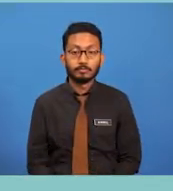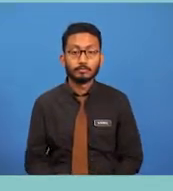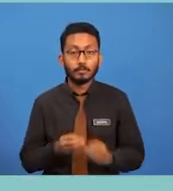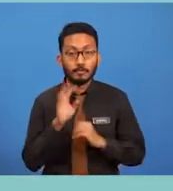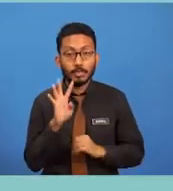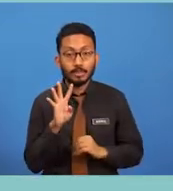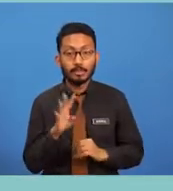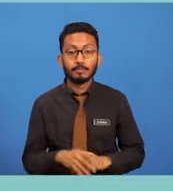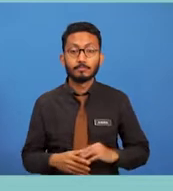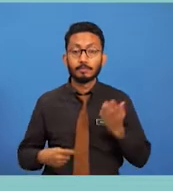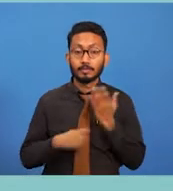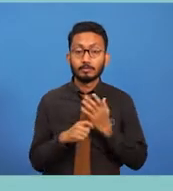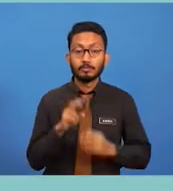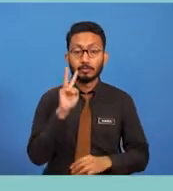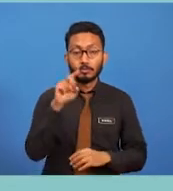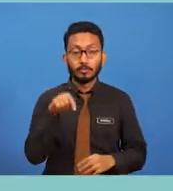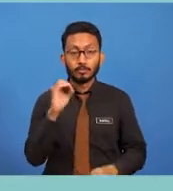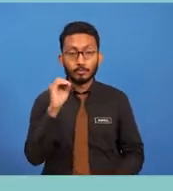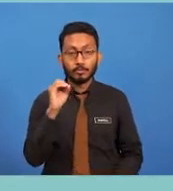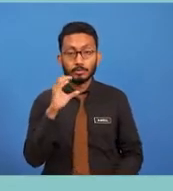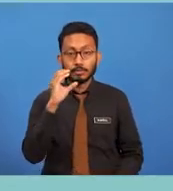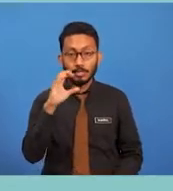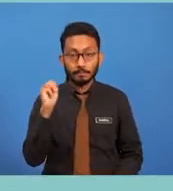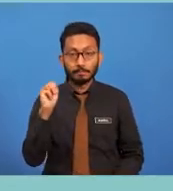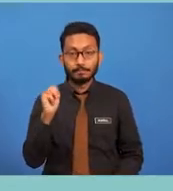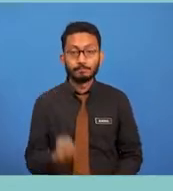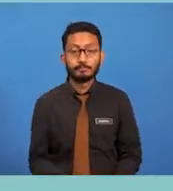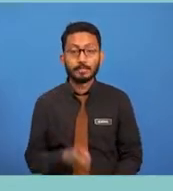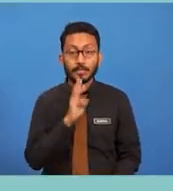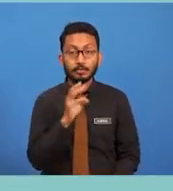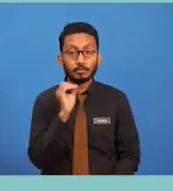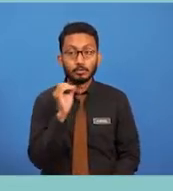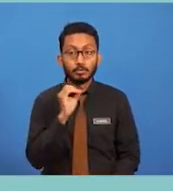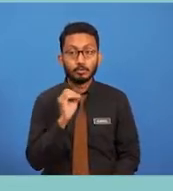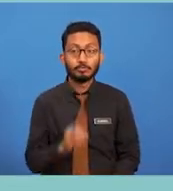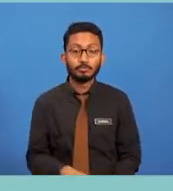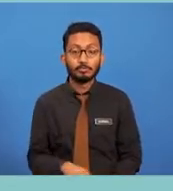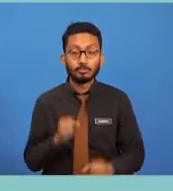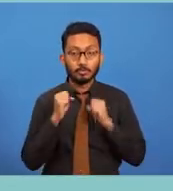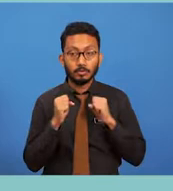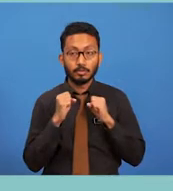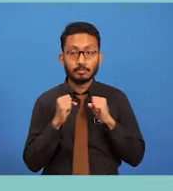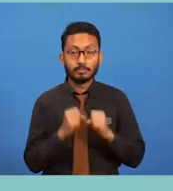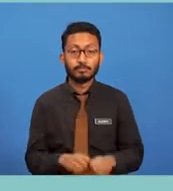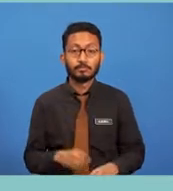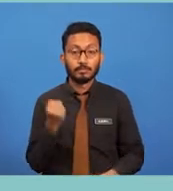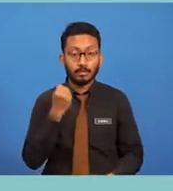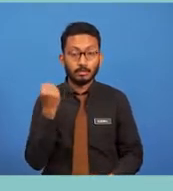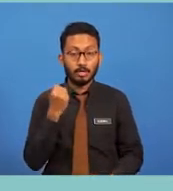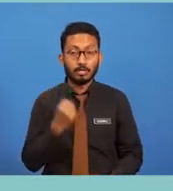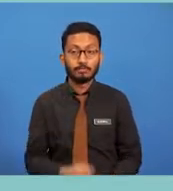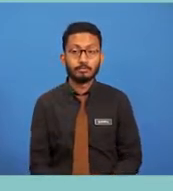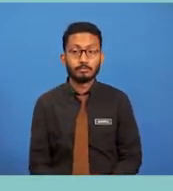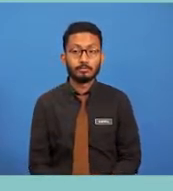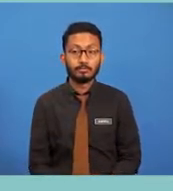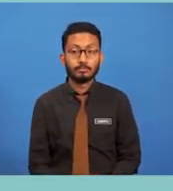Kemudian, tambahkan 2.0 cm padu air suling dan